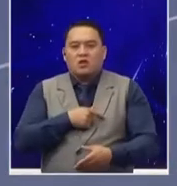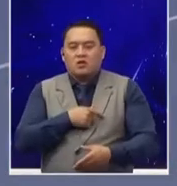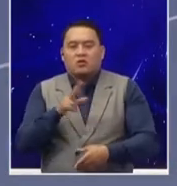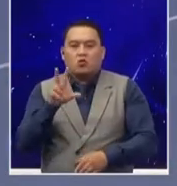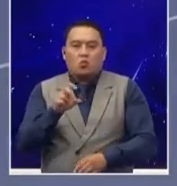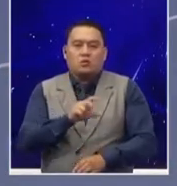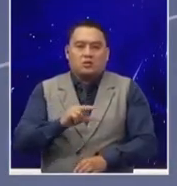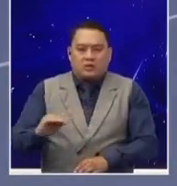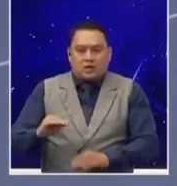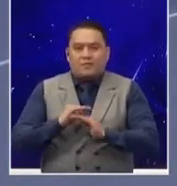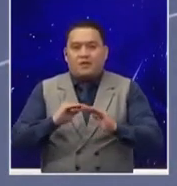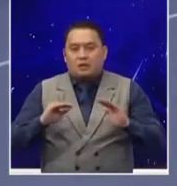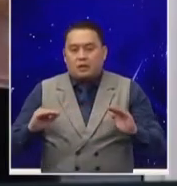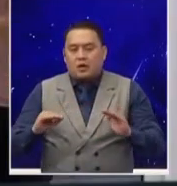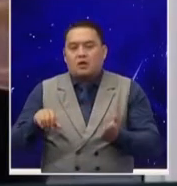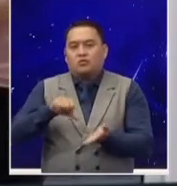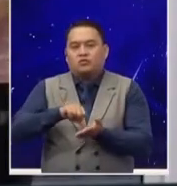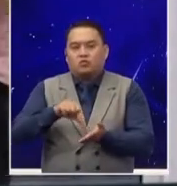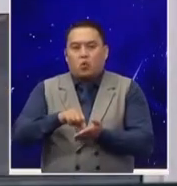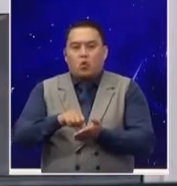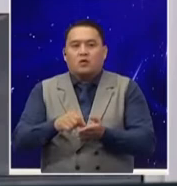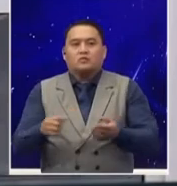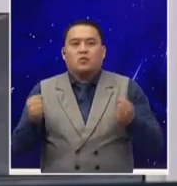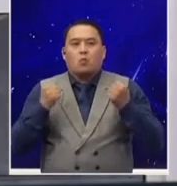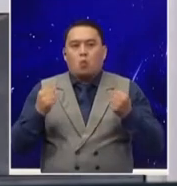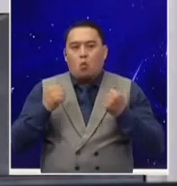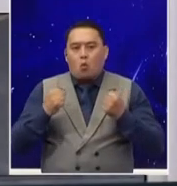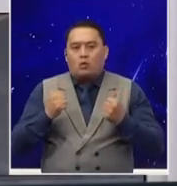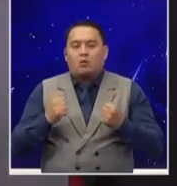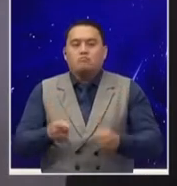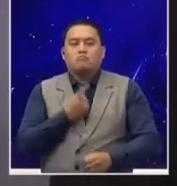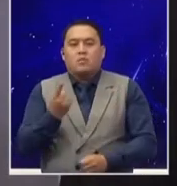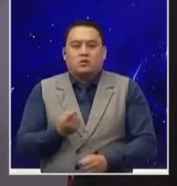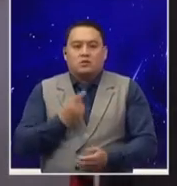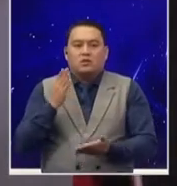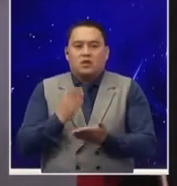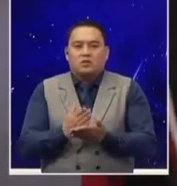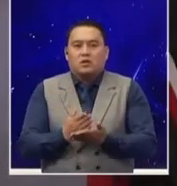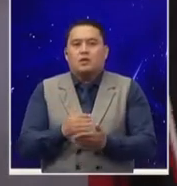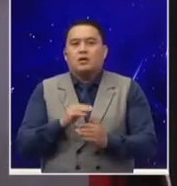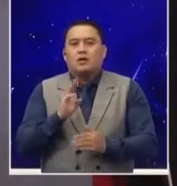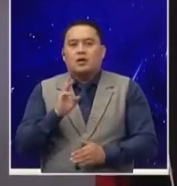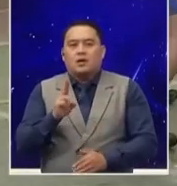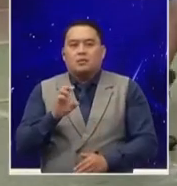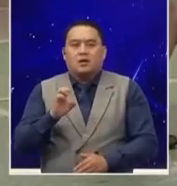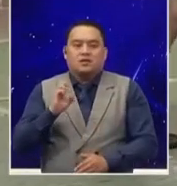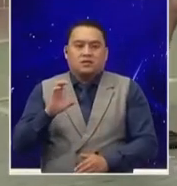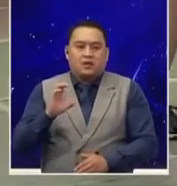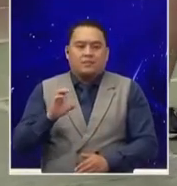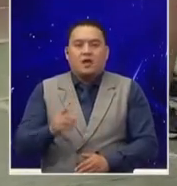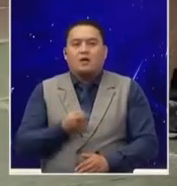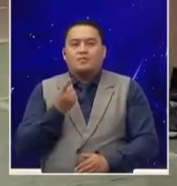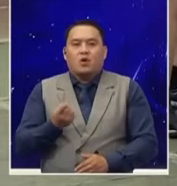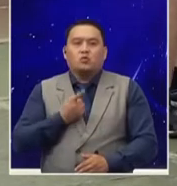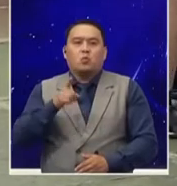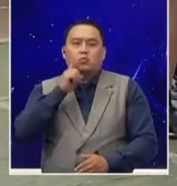детей. За 4 года секции при СДЮСША по игровым видам спорта выращено немало мастеров и кандидатов в мастера спорта. Среди них перспективный юноша